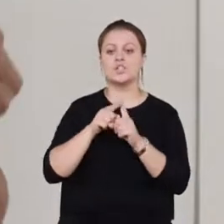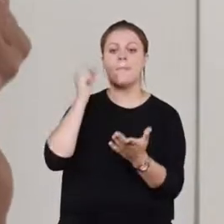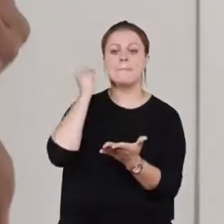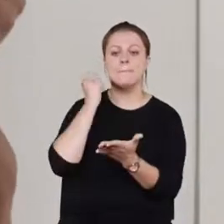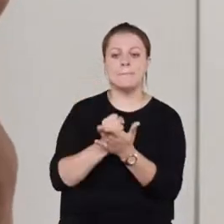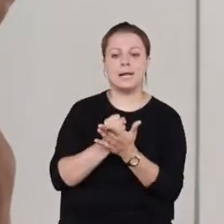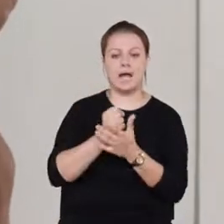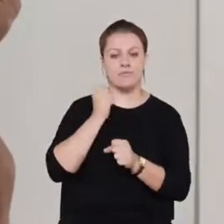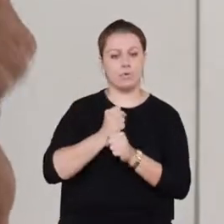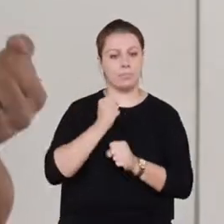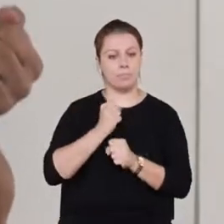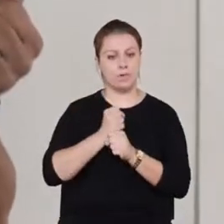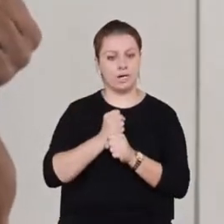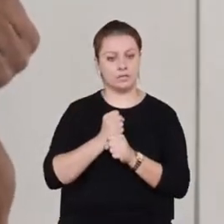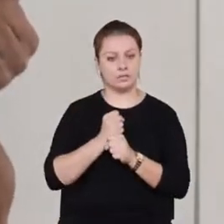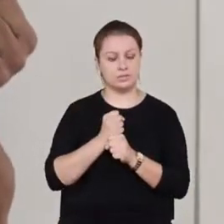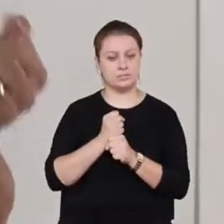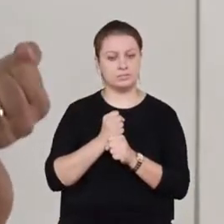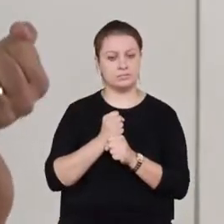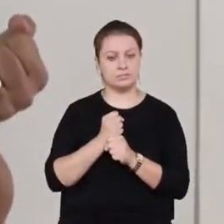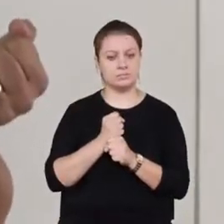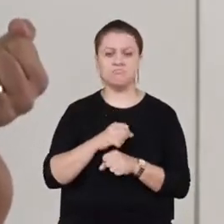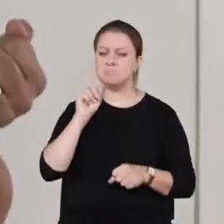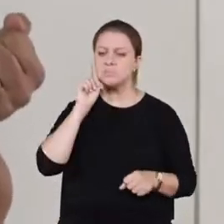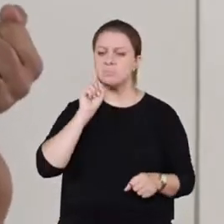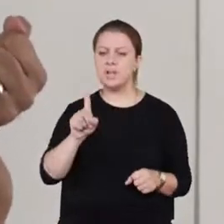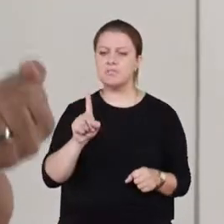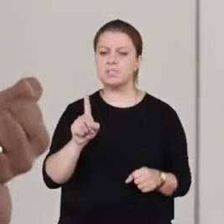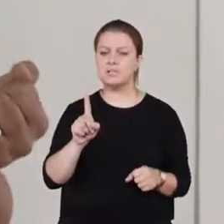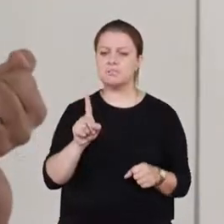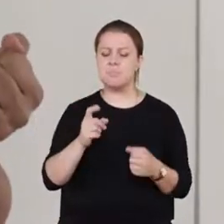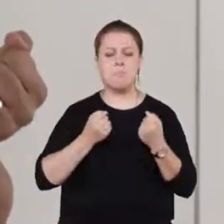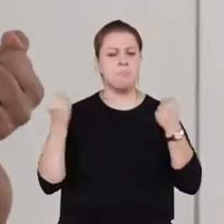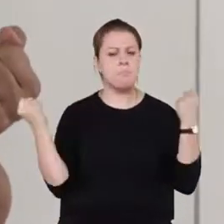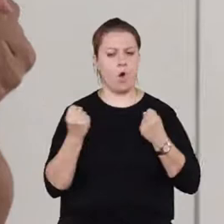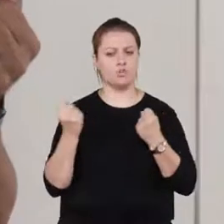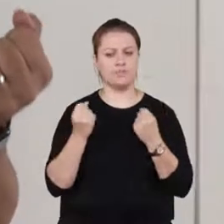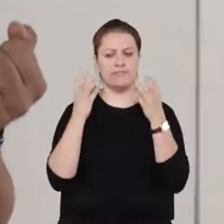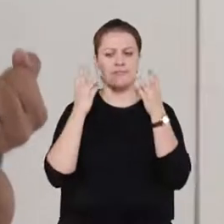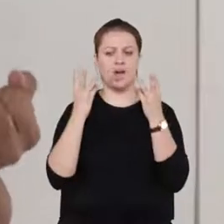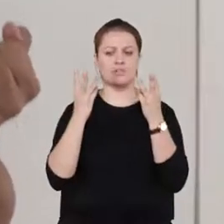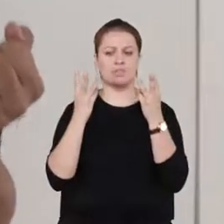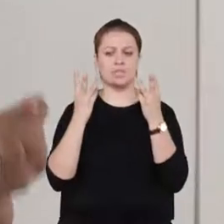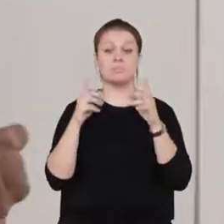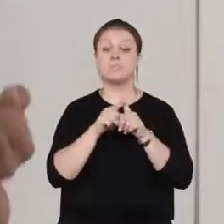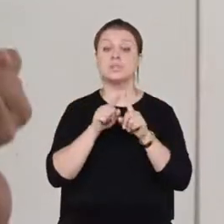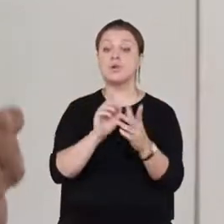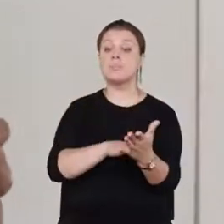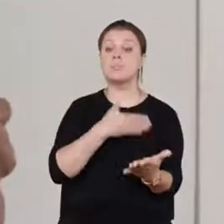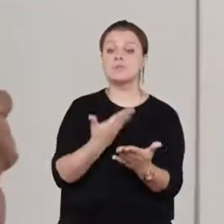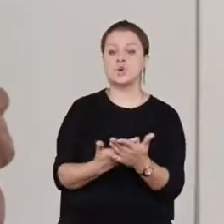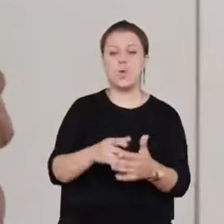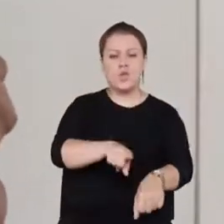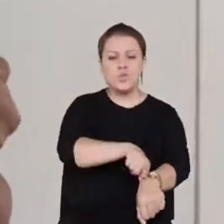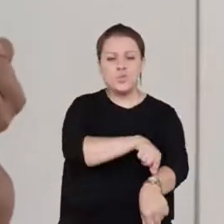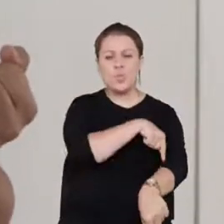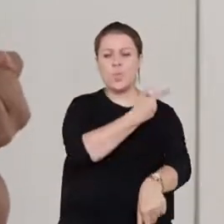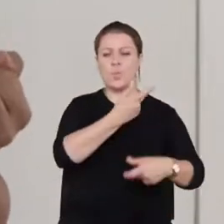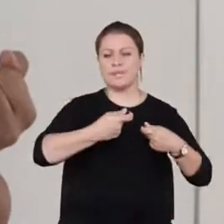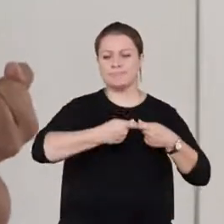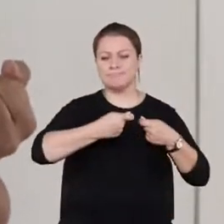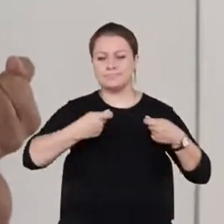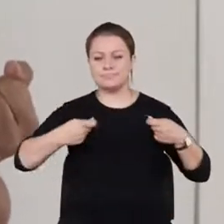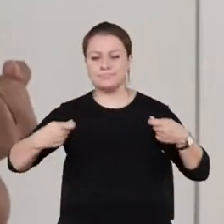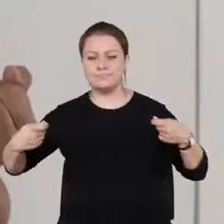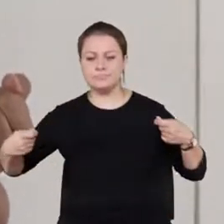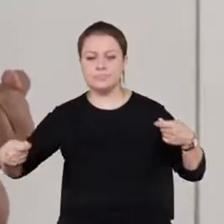pracy jest naprawdę kluczowa. To znaczy takim właśnie przykładem długiego trwania, historycy